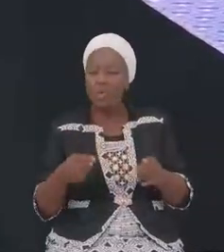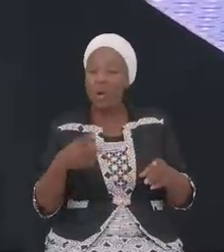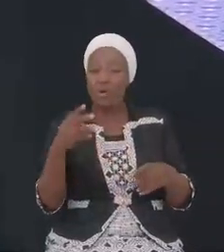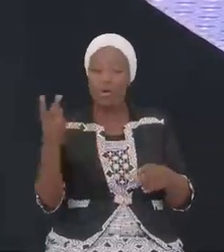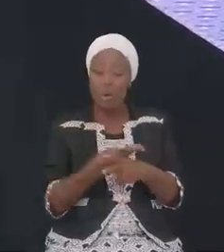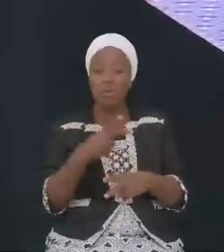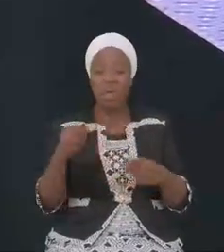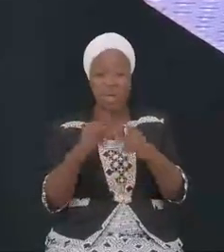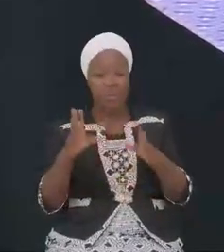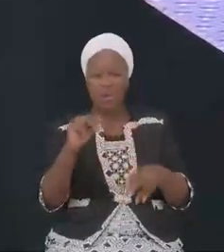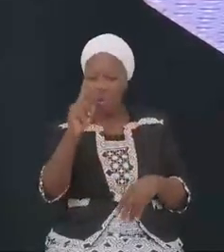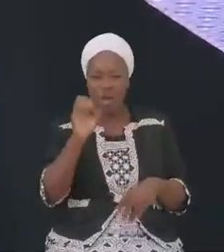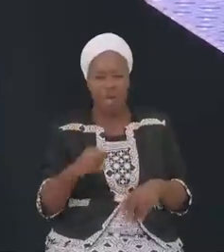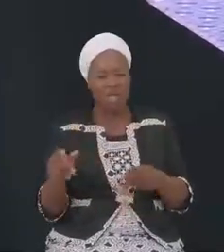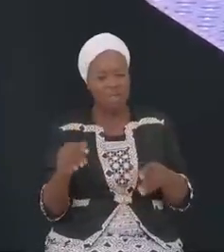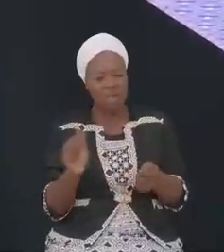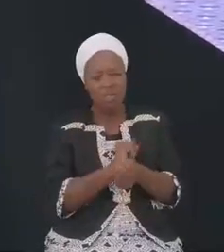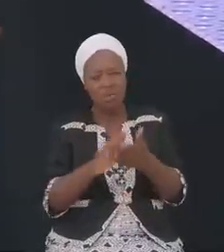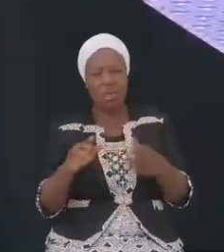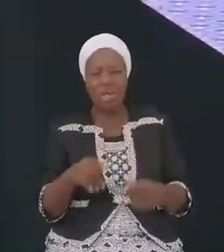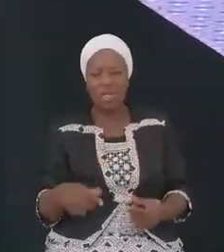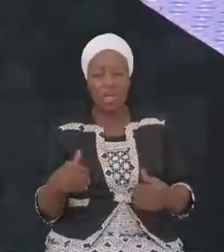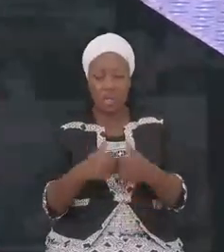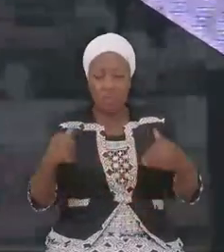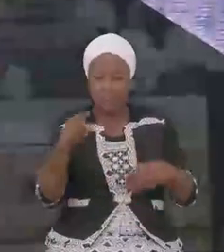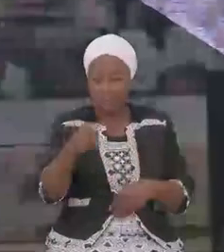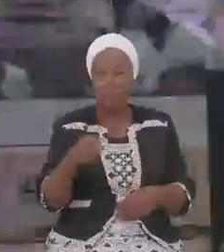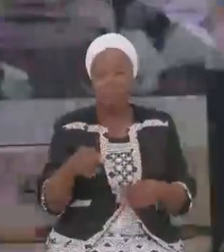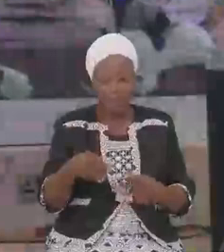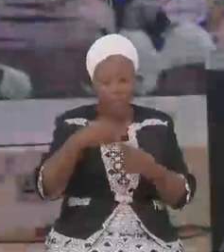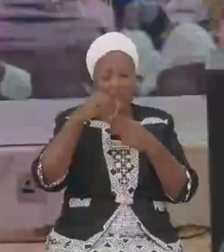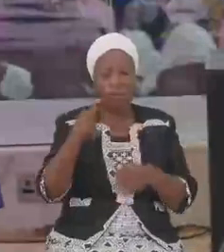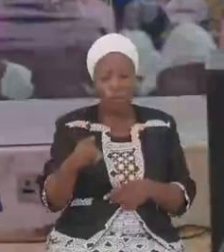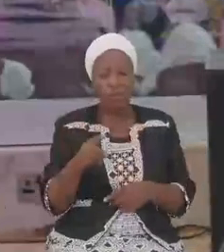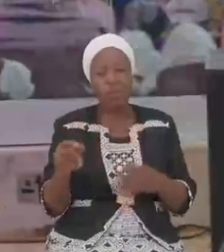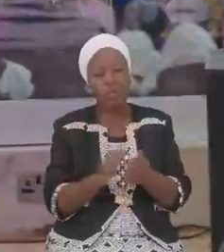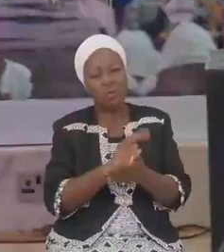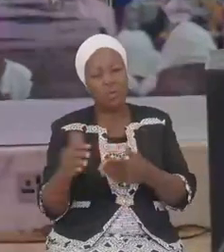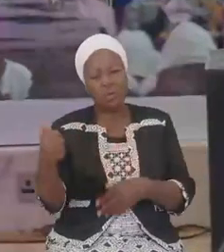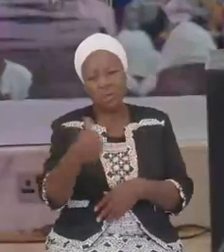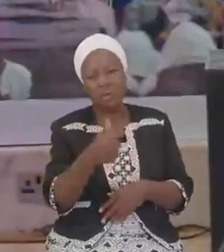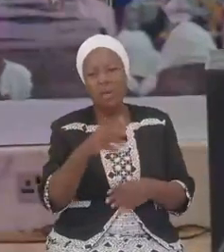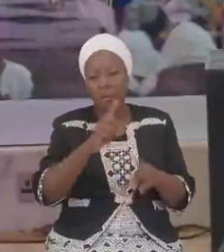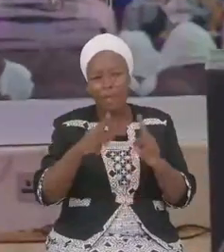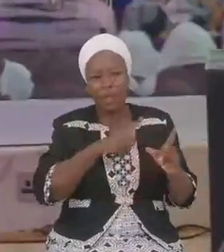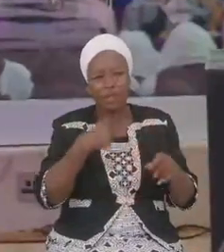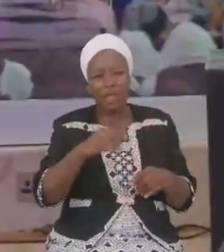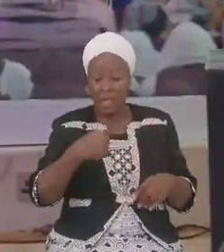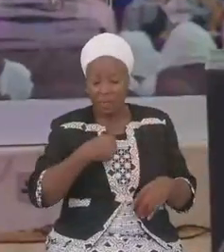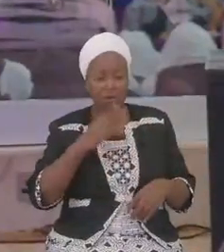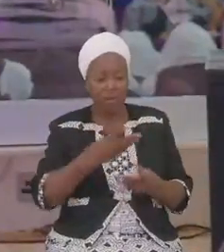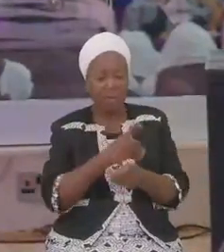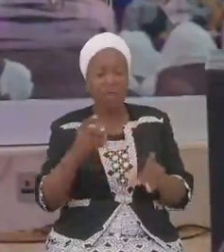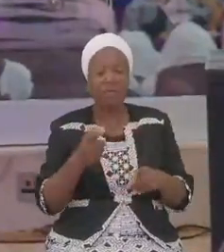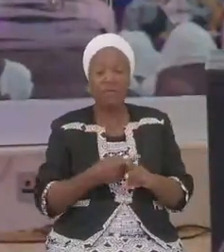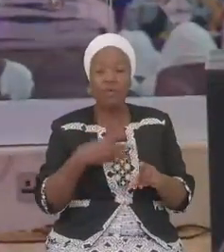détruit. Et Dieu dit que je vous délivrerai de la main de vos ennemis. Et tous les autres ennemis ne seront